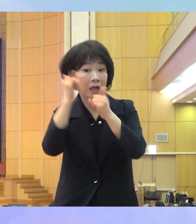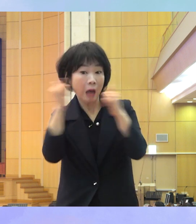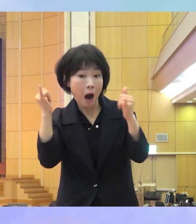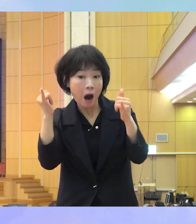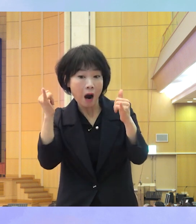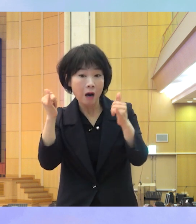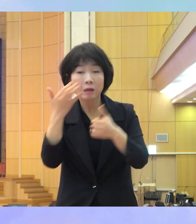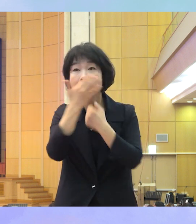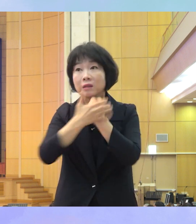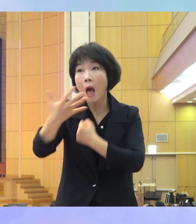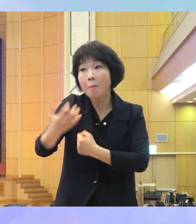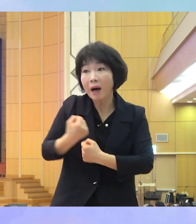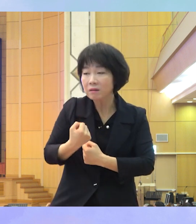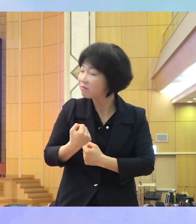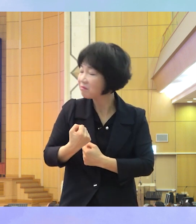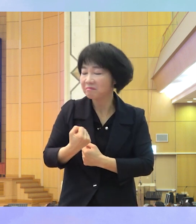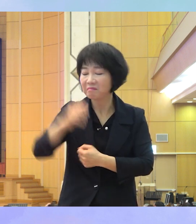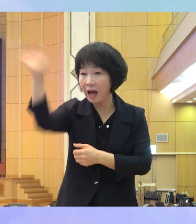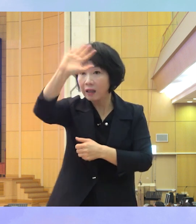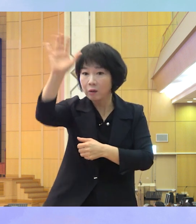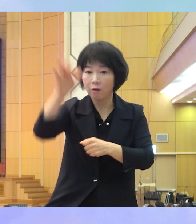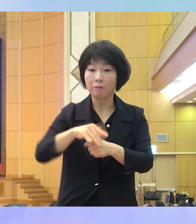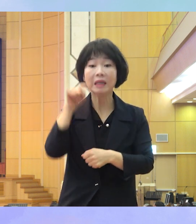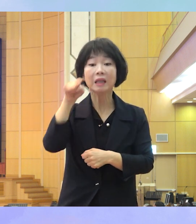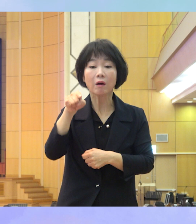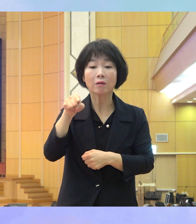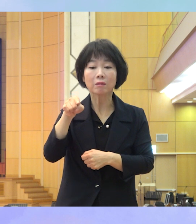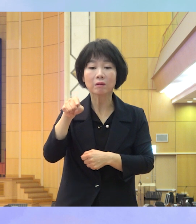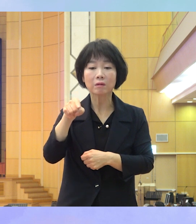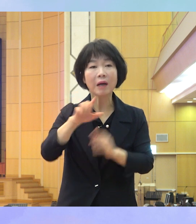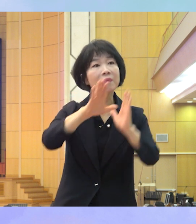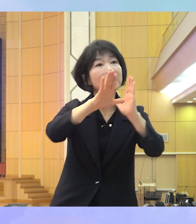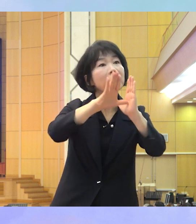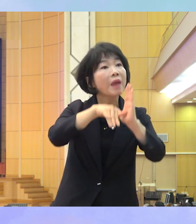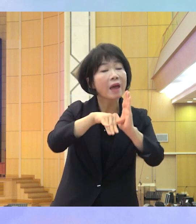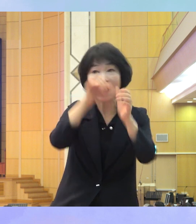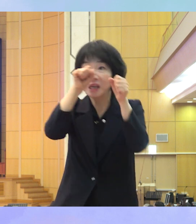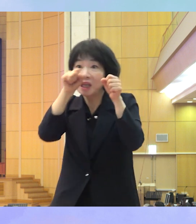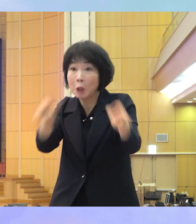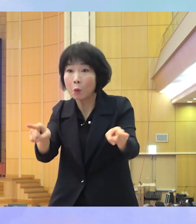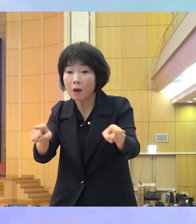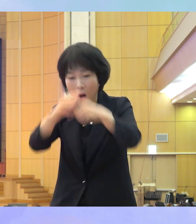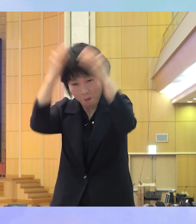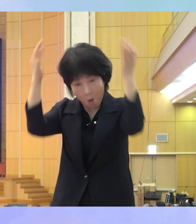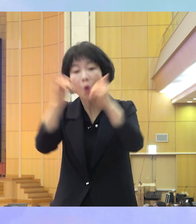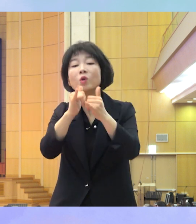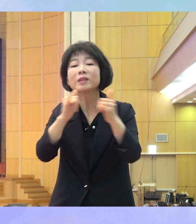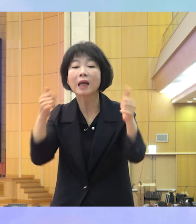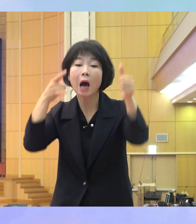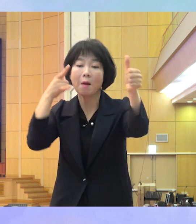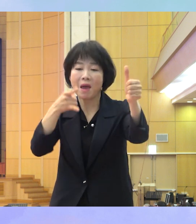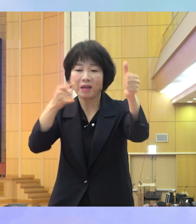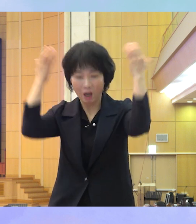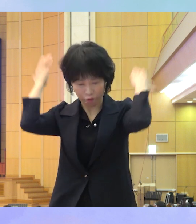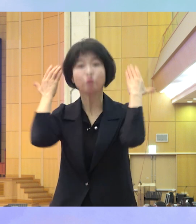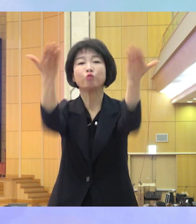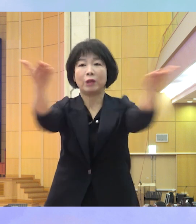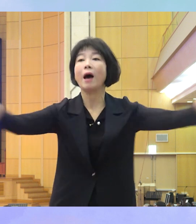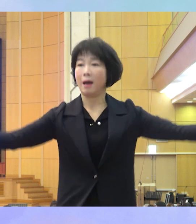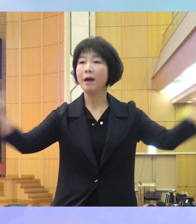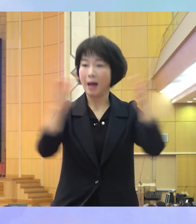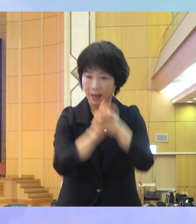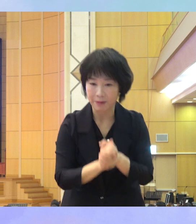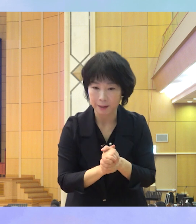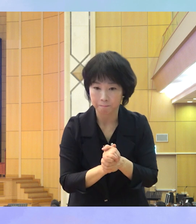지식인들이라고 은총을 입는 것이 아니니 이는 시기와 기회는 그들 모두에게